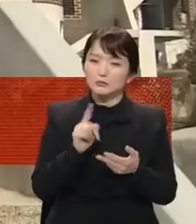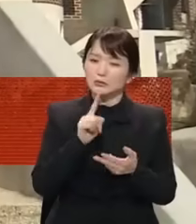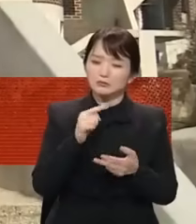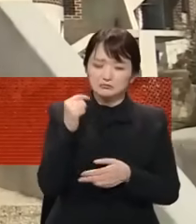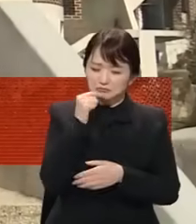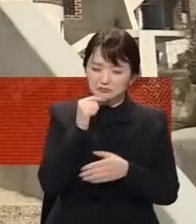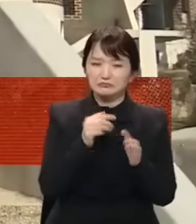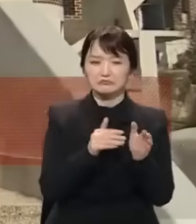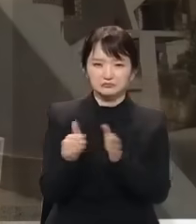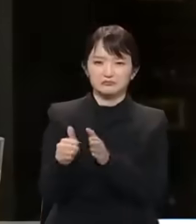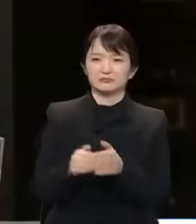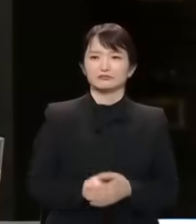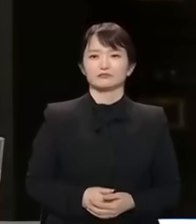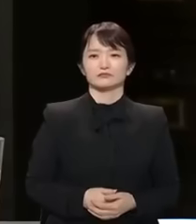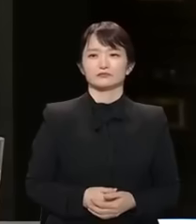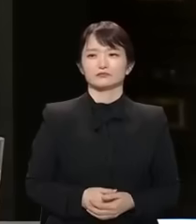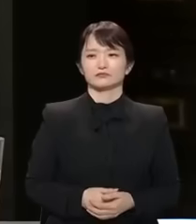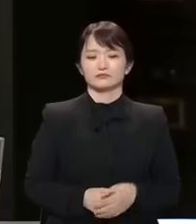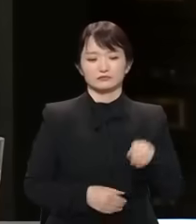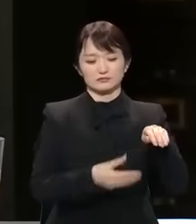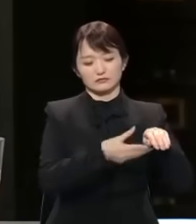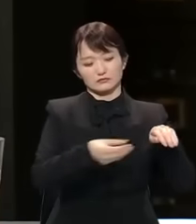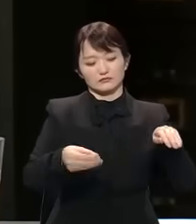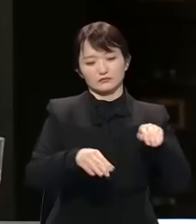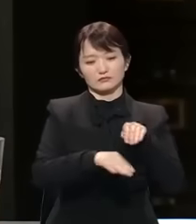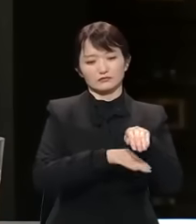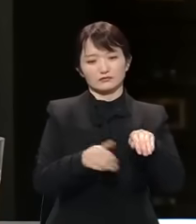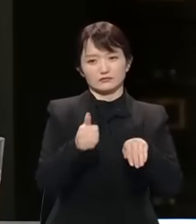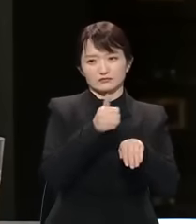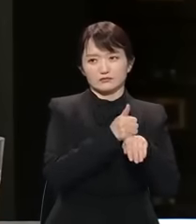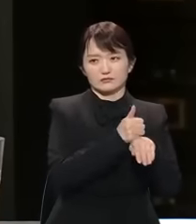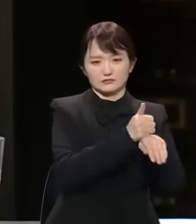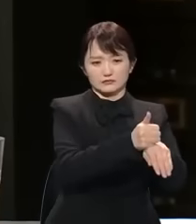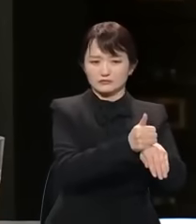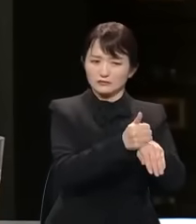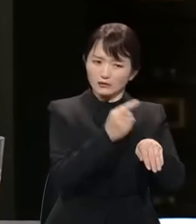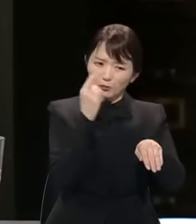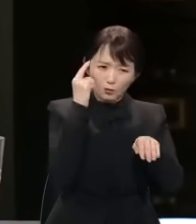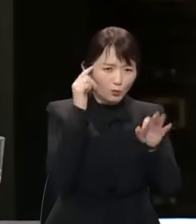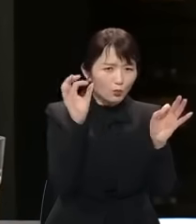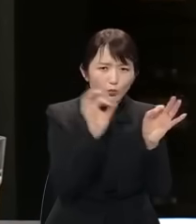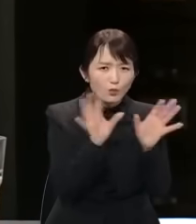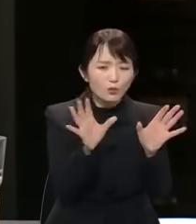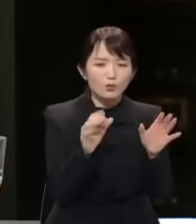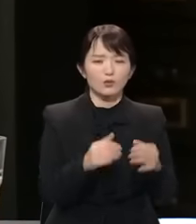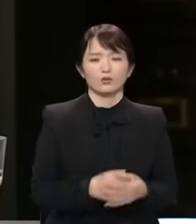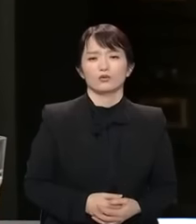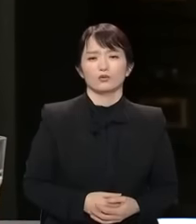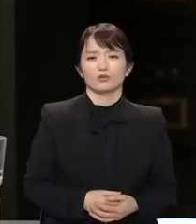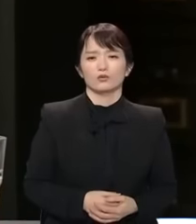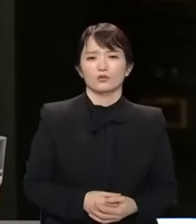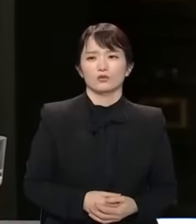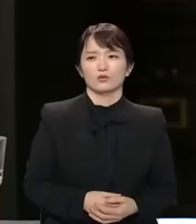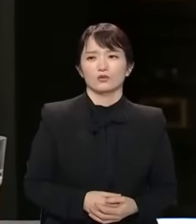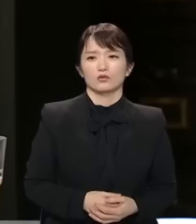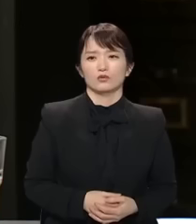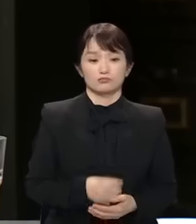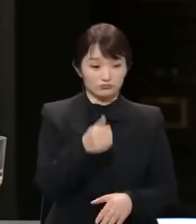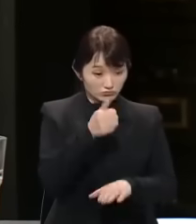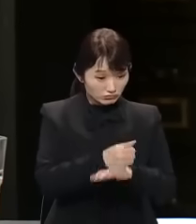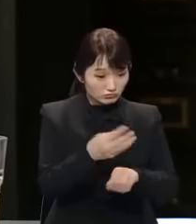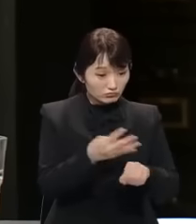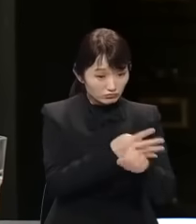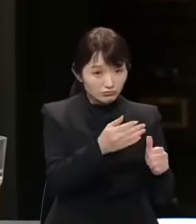예 저짓을 하면서 렌터카를 빌렸다는게 좀 저는 참 의아했는데 결국 그렇게 해서 시간 만에